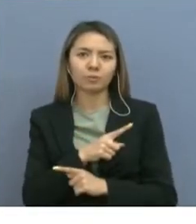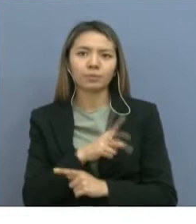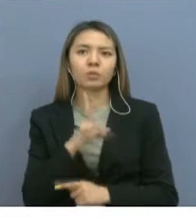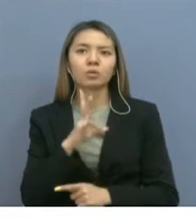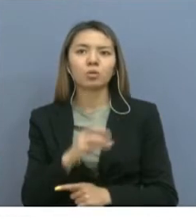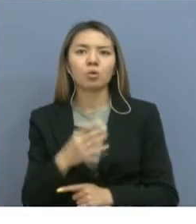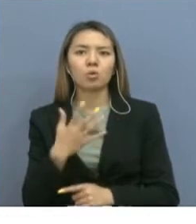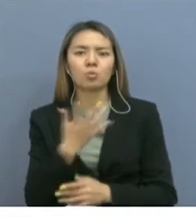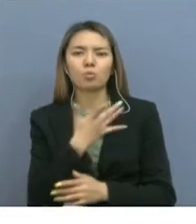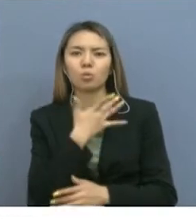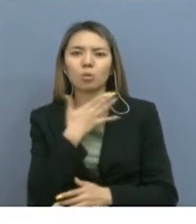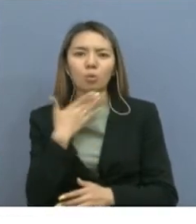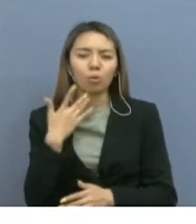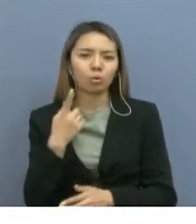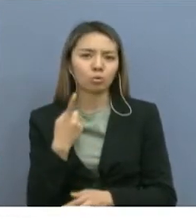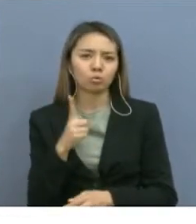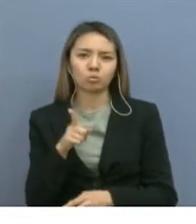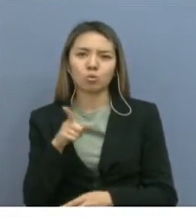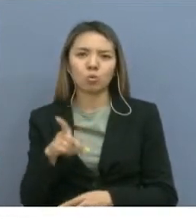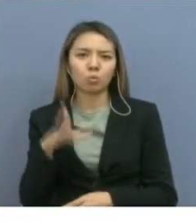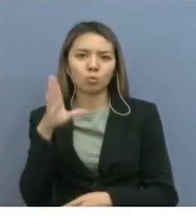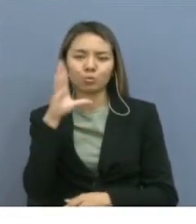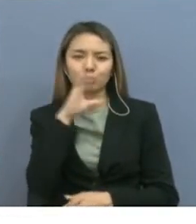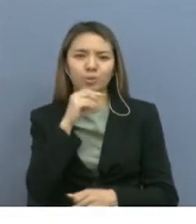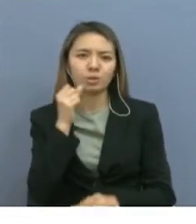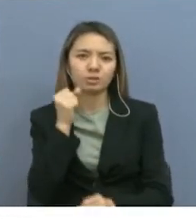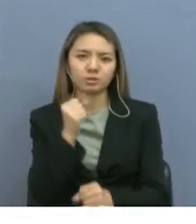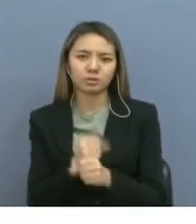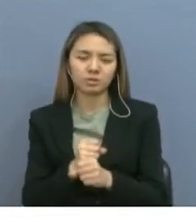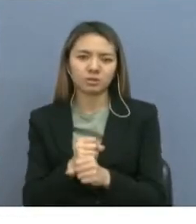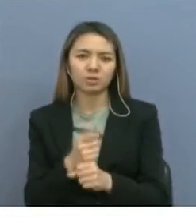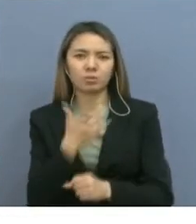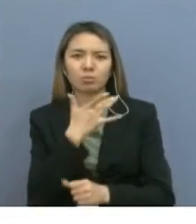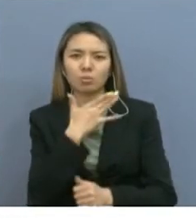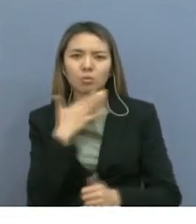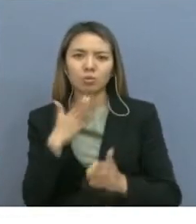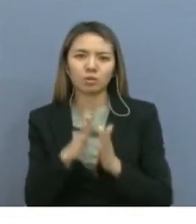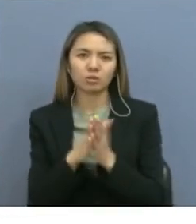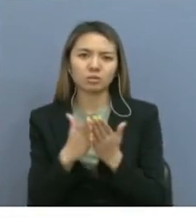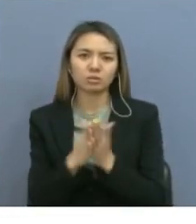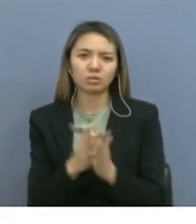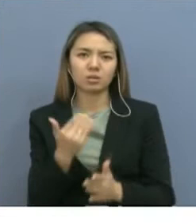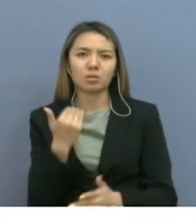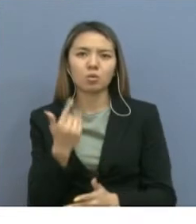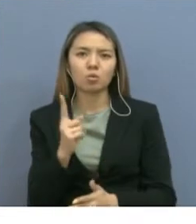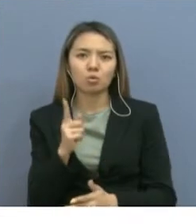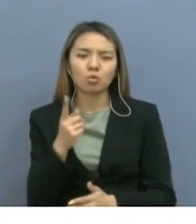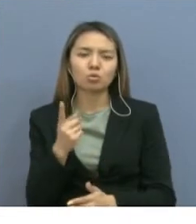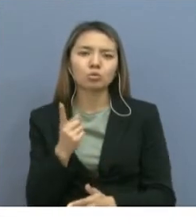5 томдық шығарма шығарып, оны дүниеге әкелуде үлкен